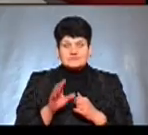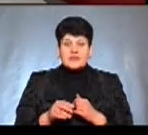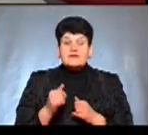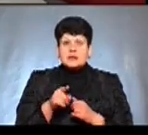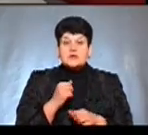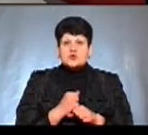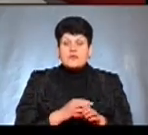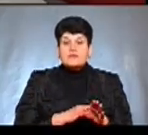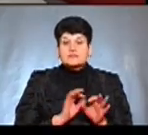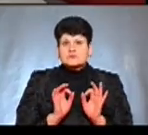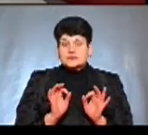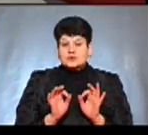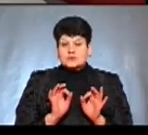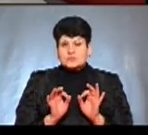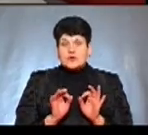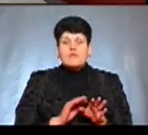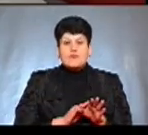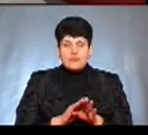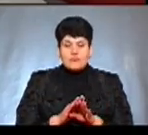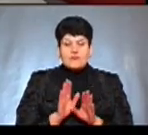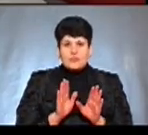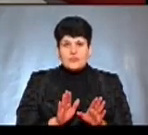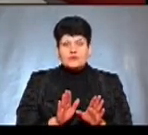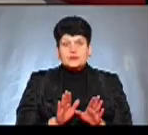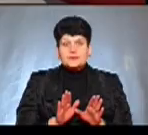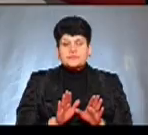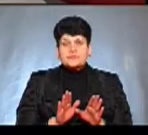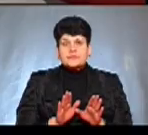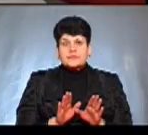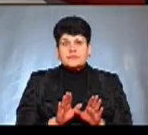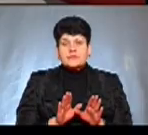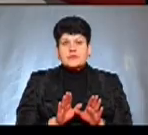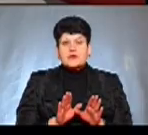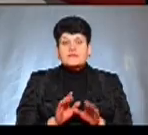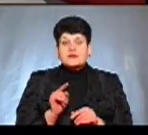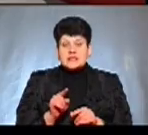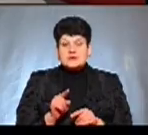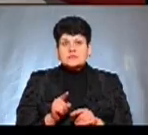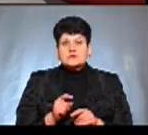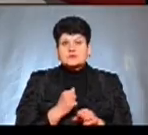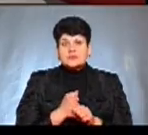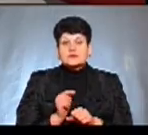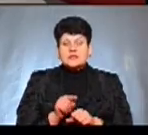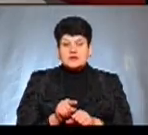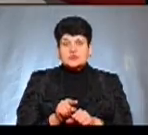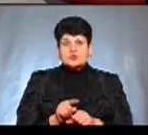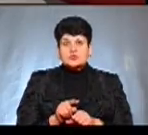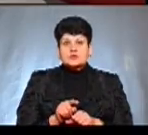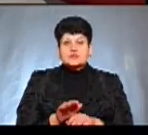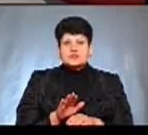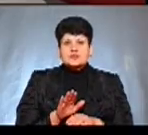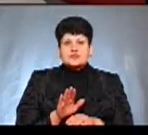працював повноцінно в повному режимі циклограму звичайного світлофору. Він призвів до того, що гальмування